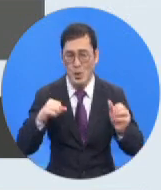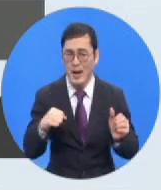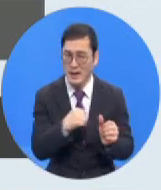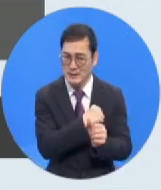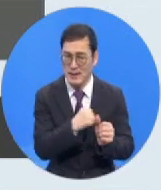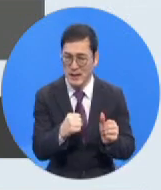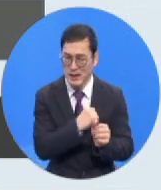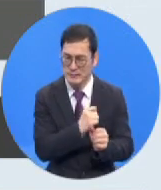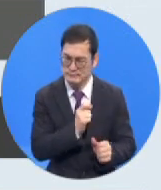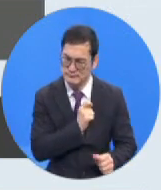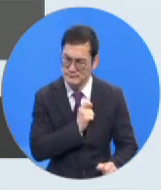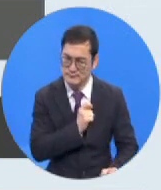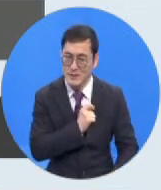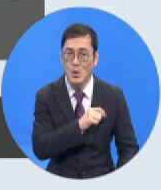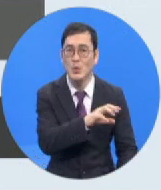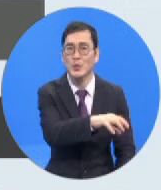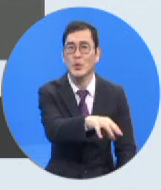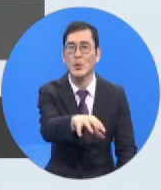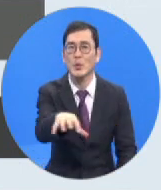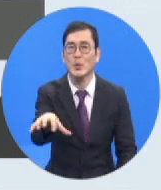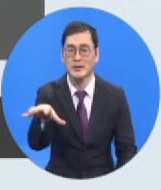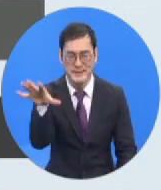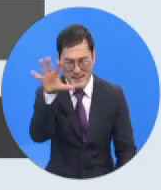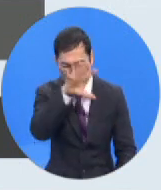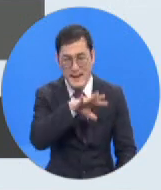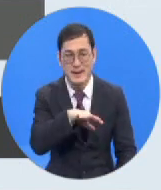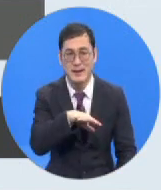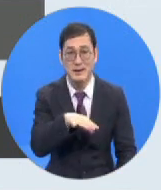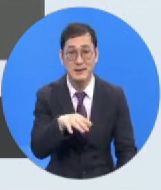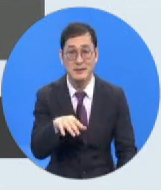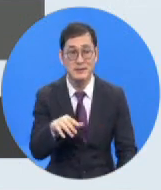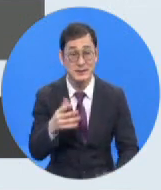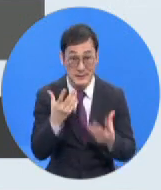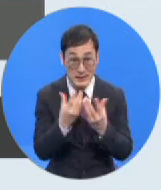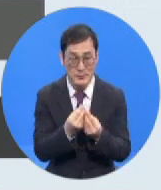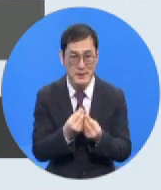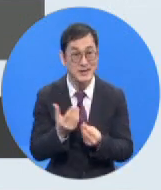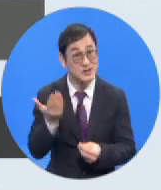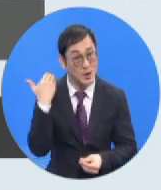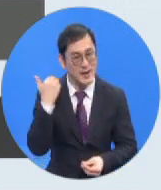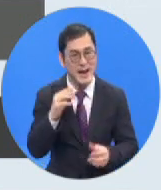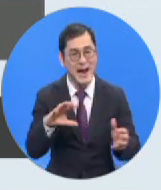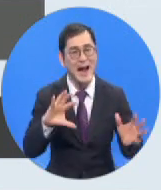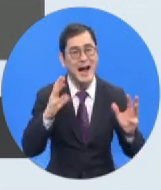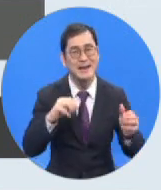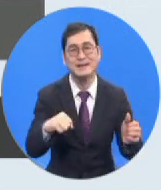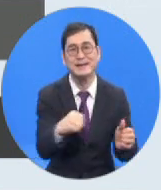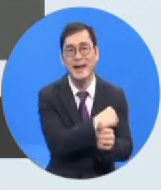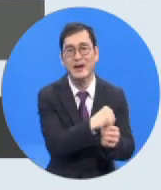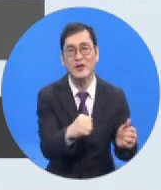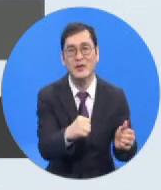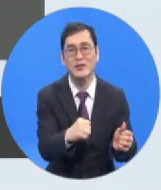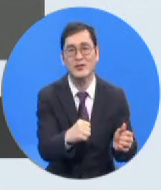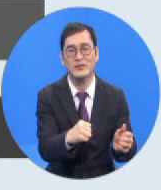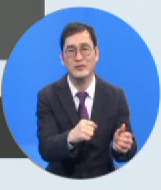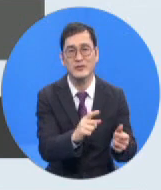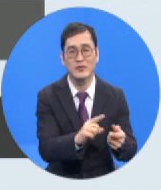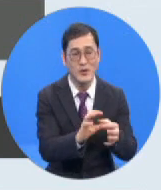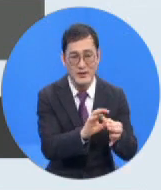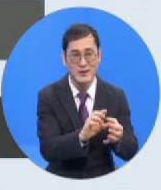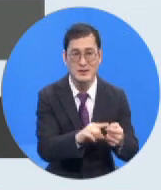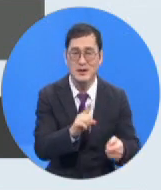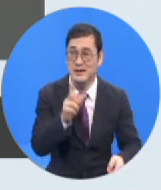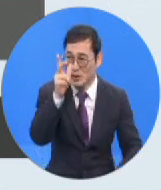나서겠다. 그 가정들은 학대 신고 이력이 있는 기존에 학대 신고가 있었던 가정을 방문해서 상황을